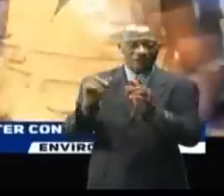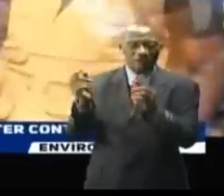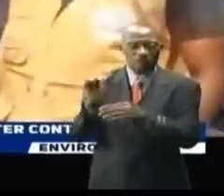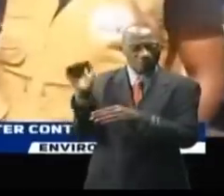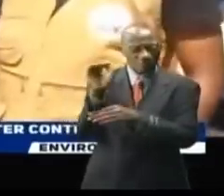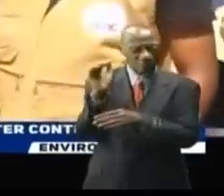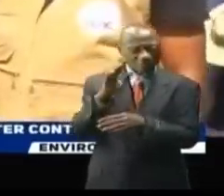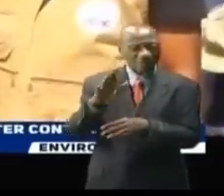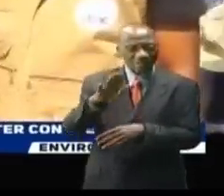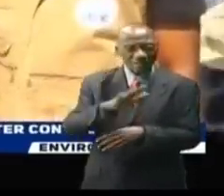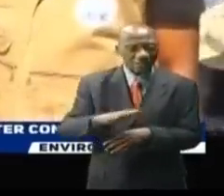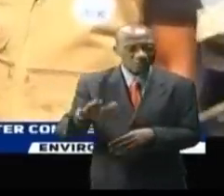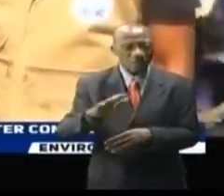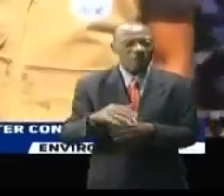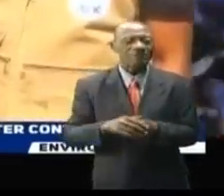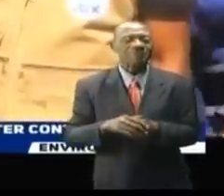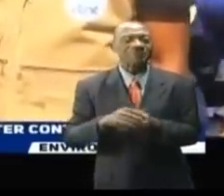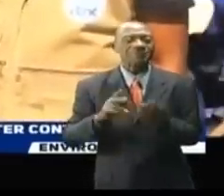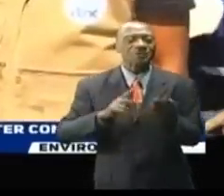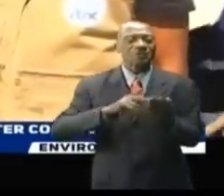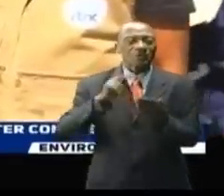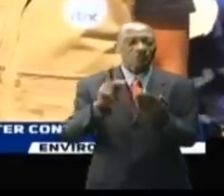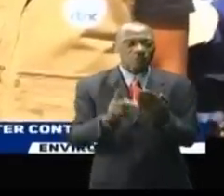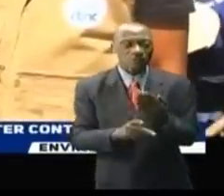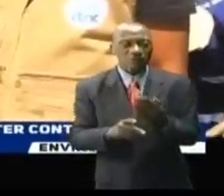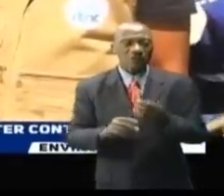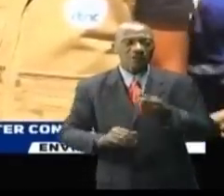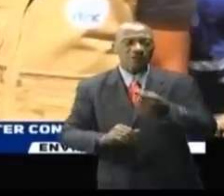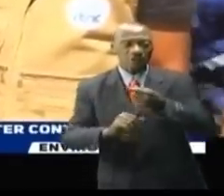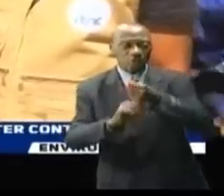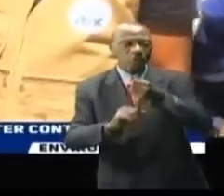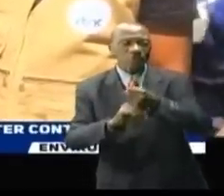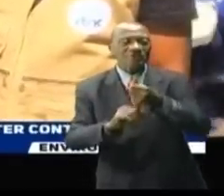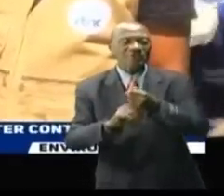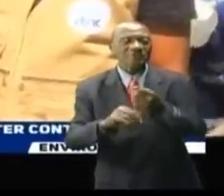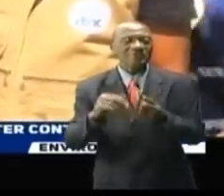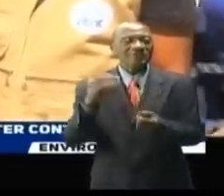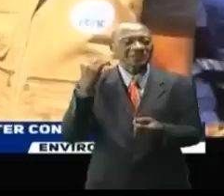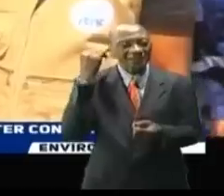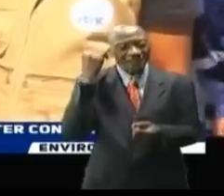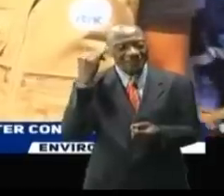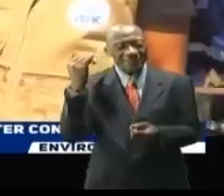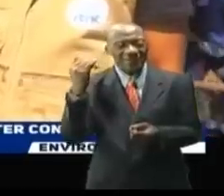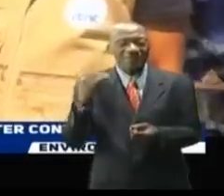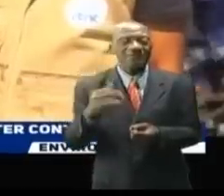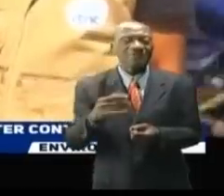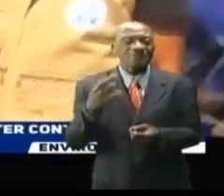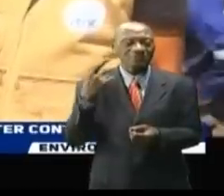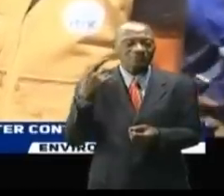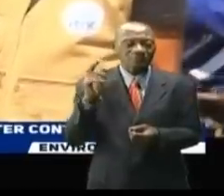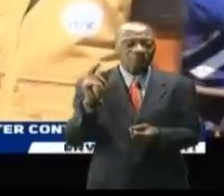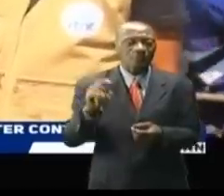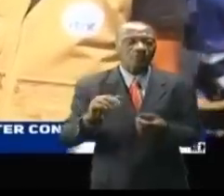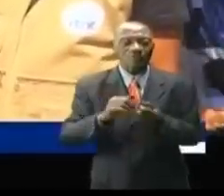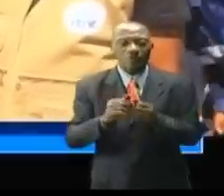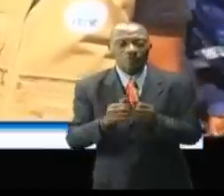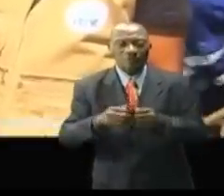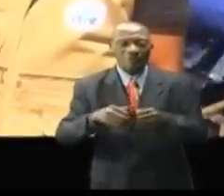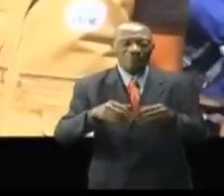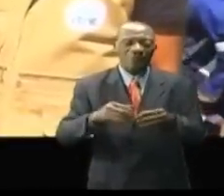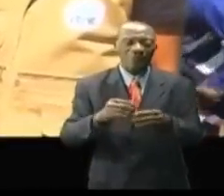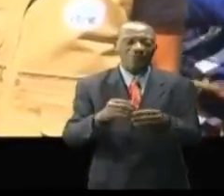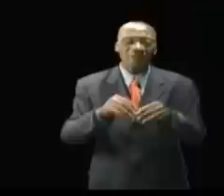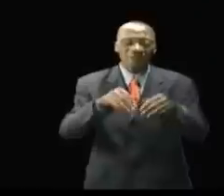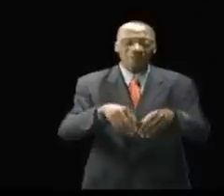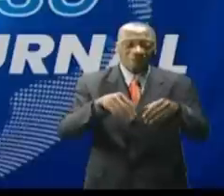nationaux, un projet qui soutient l'initiative présidentielle Jardin scolaire, plantation d'arbres